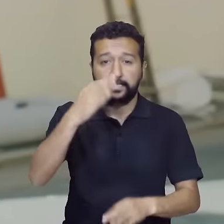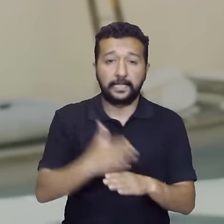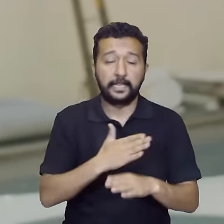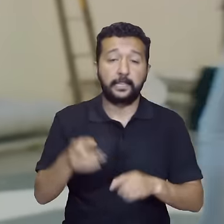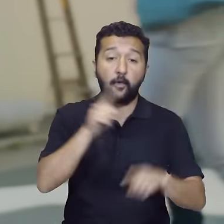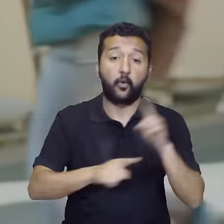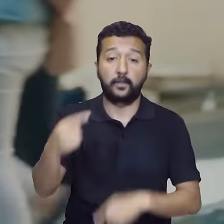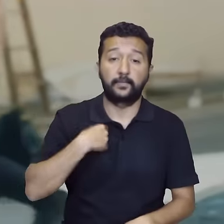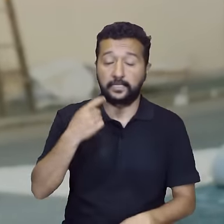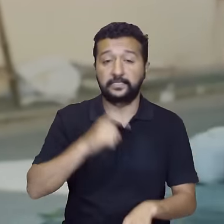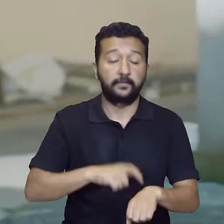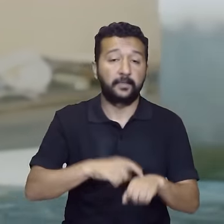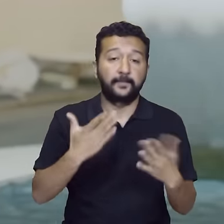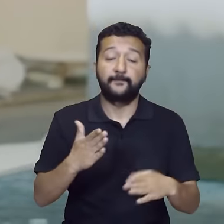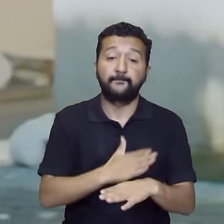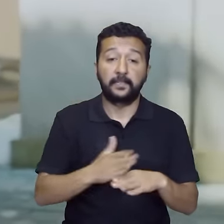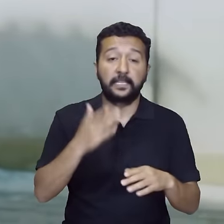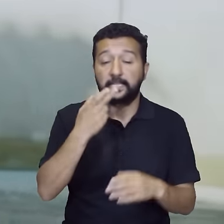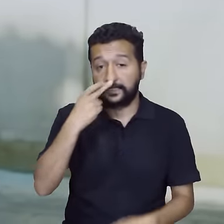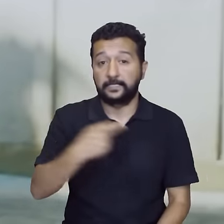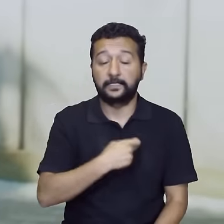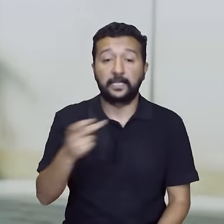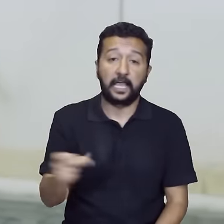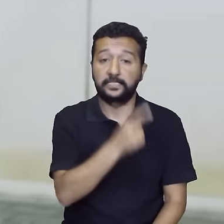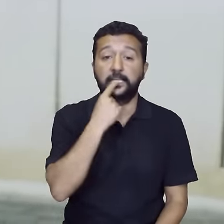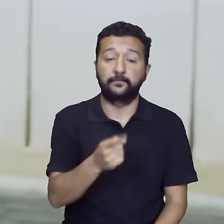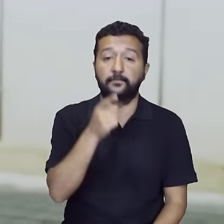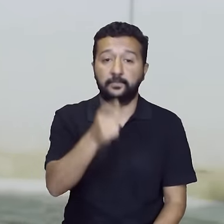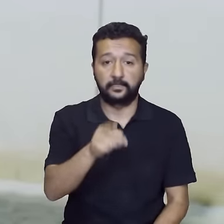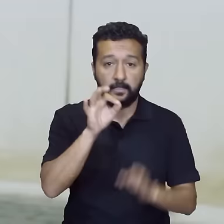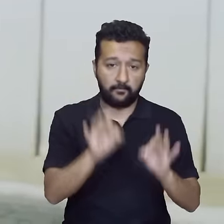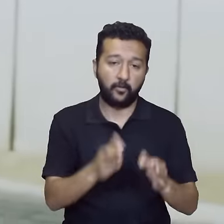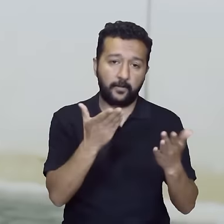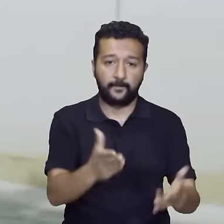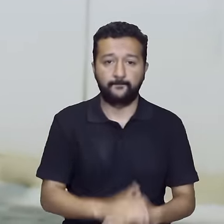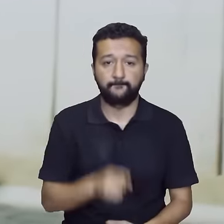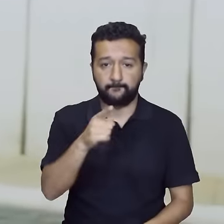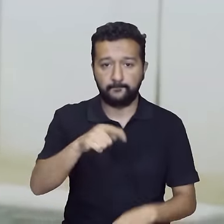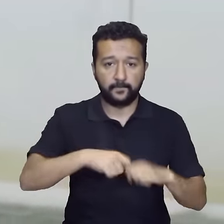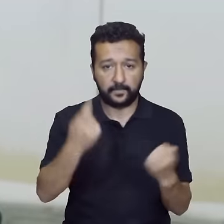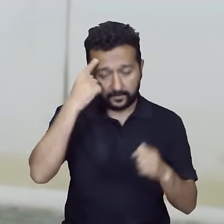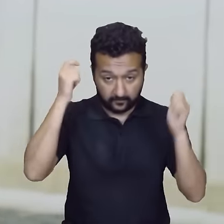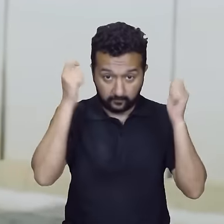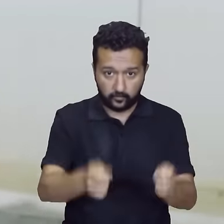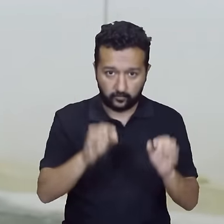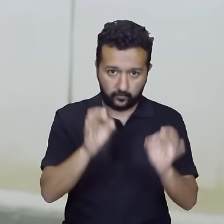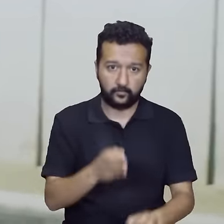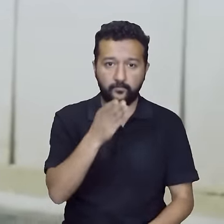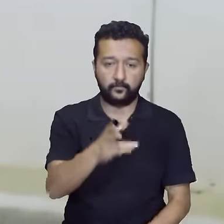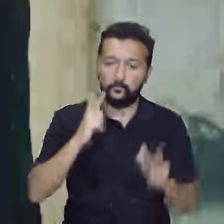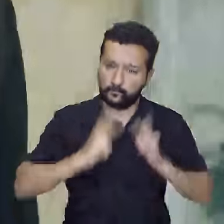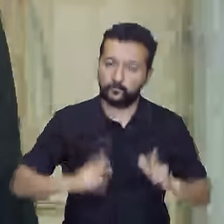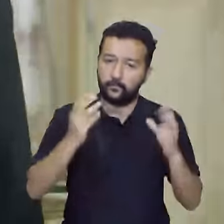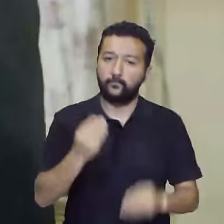diye oyaladın onca zaman? Ne diye kandırdın kaçalım diye? İşte böyle kırarlar tabloyu başında.